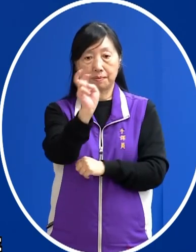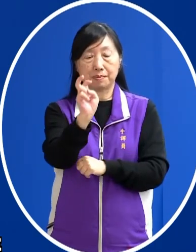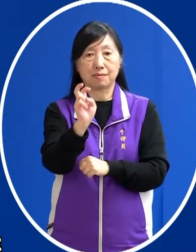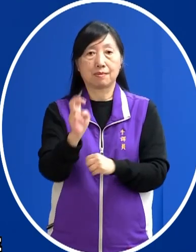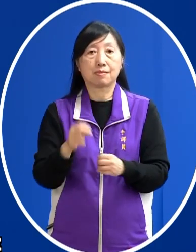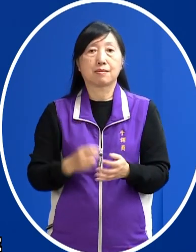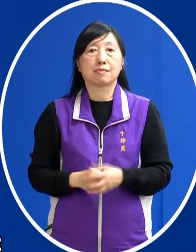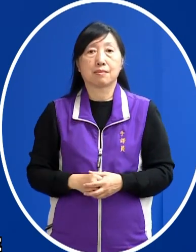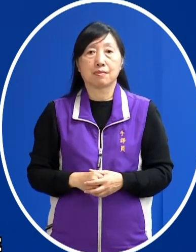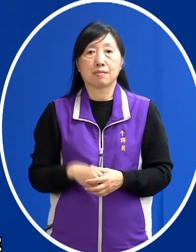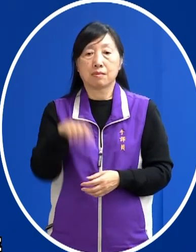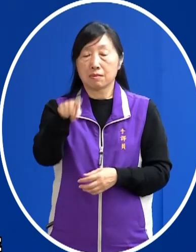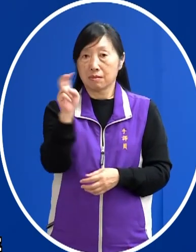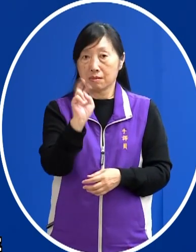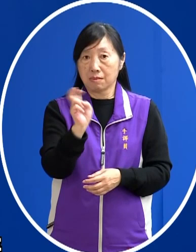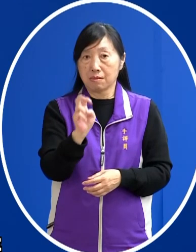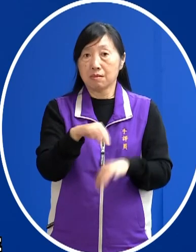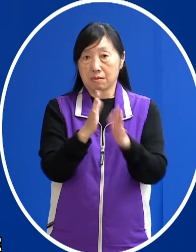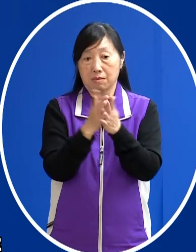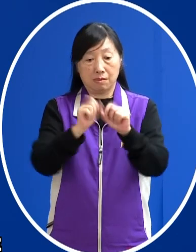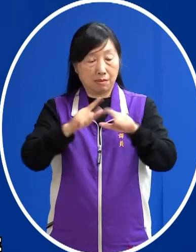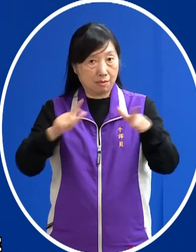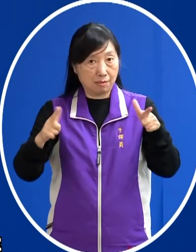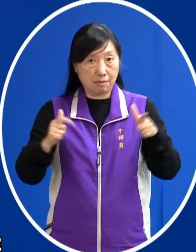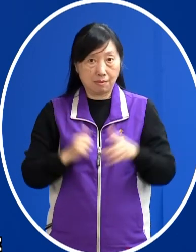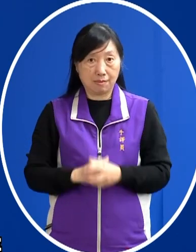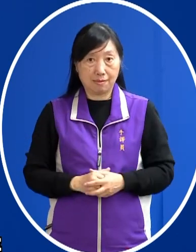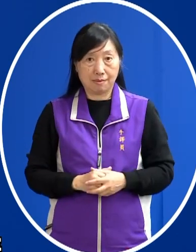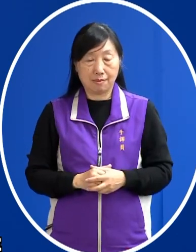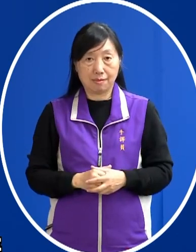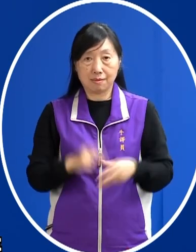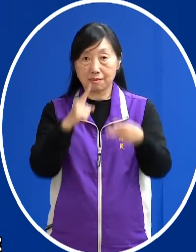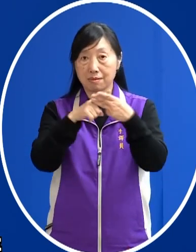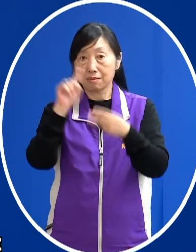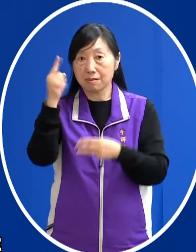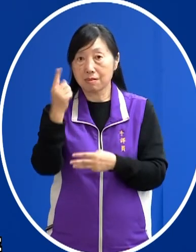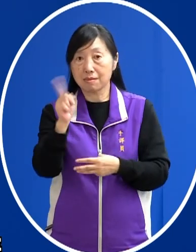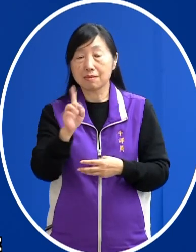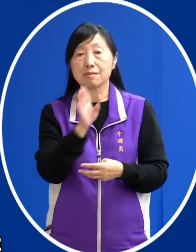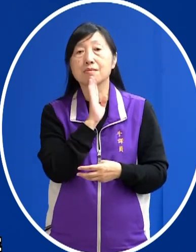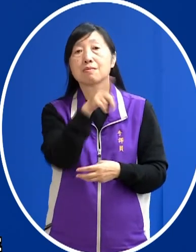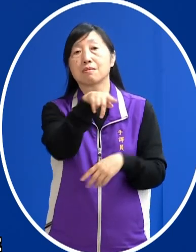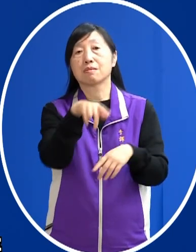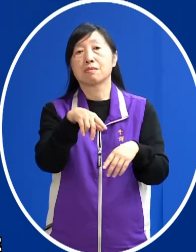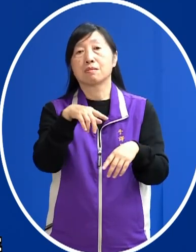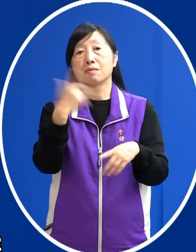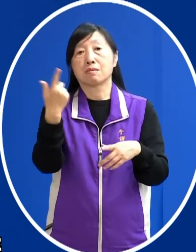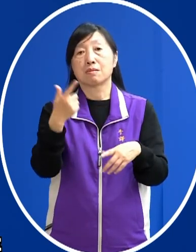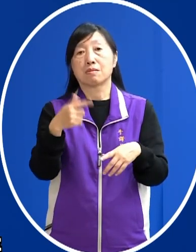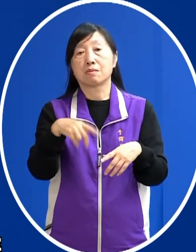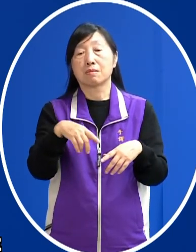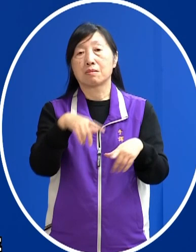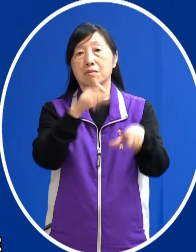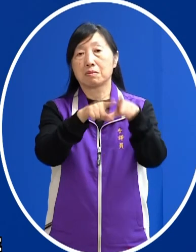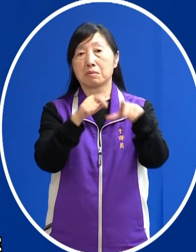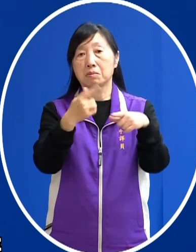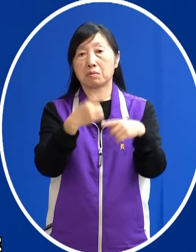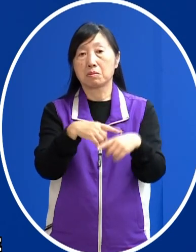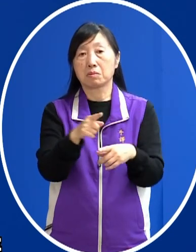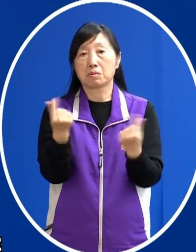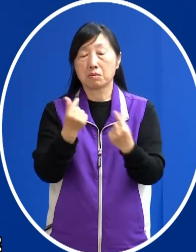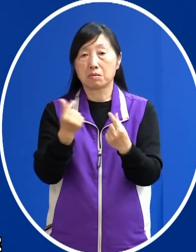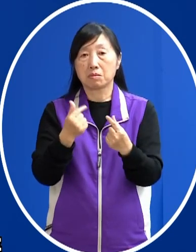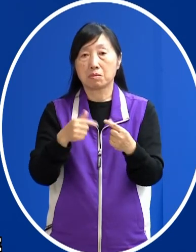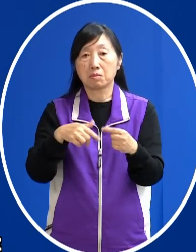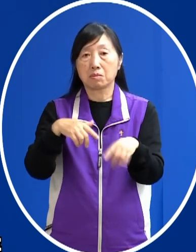例，那这个案例都非常的多元主要是来自业界，那不管是针对这个试剂的